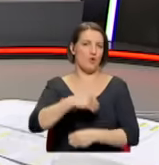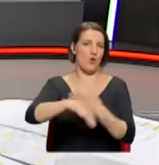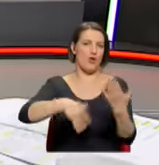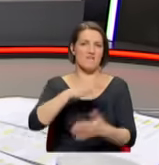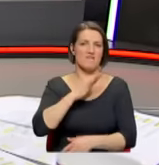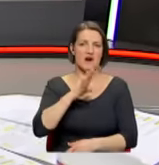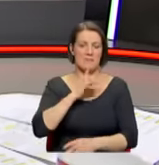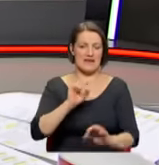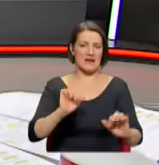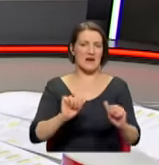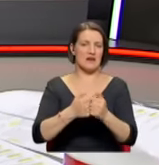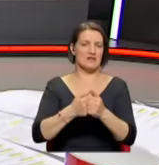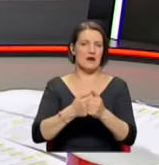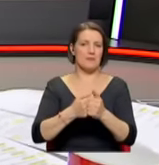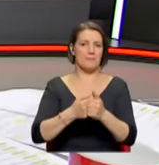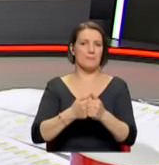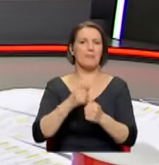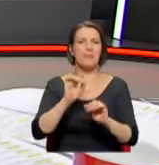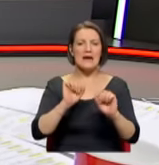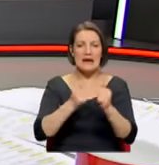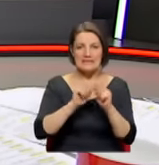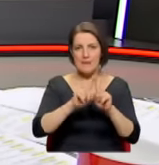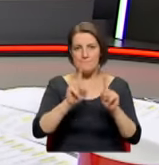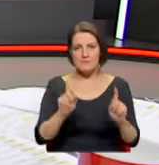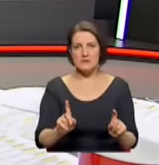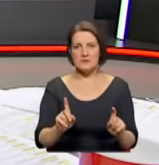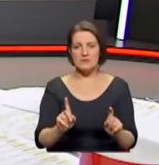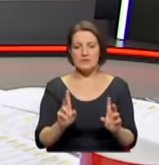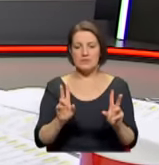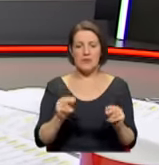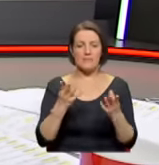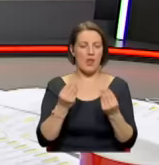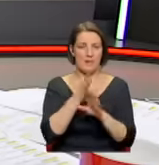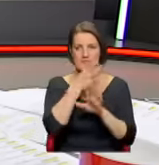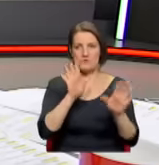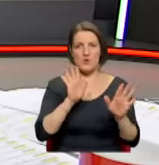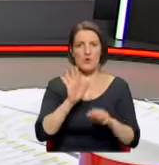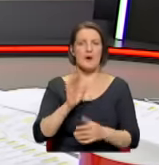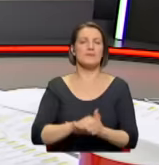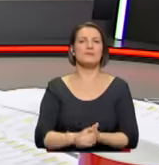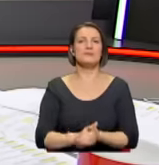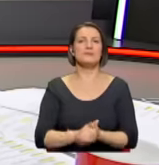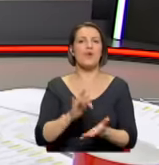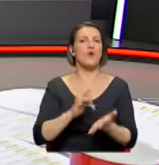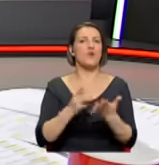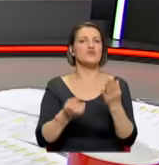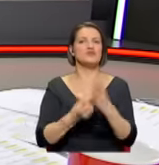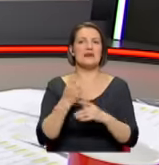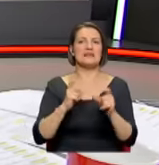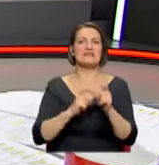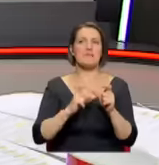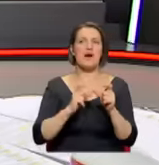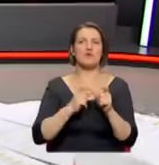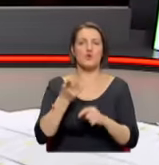vardı, bir kaza. Kaza mı? Tam olarak da bilmiyoruz, aydınlanacak. Semanur öldü,